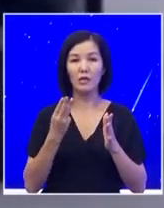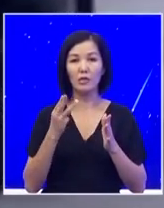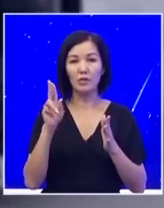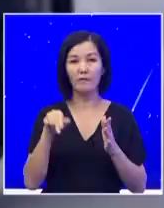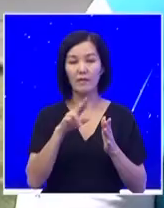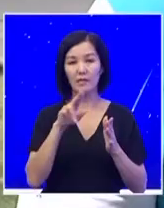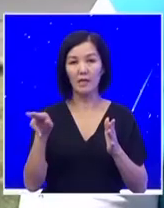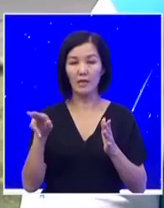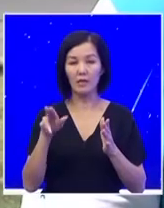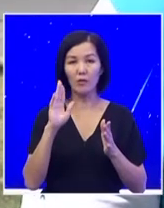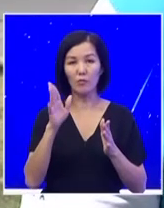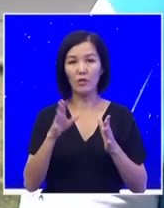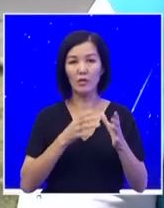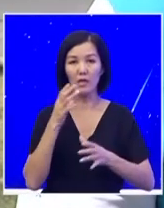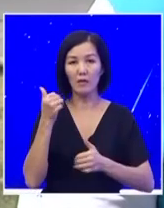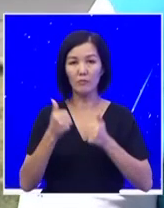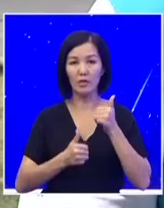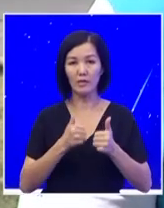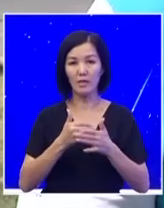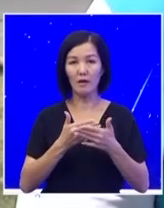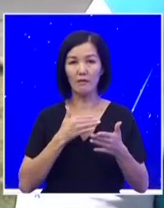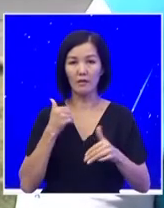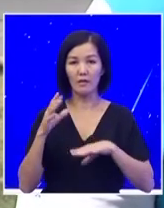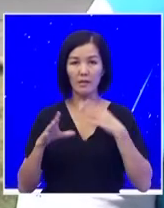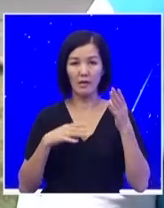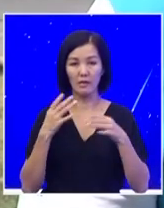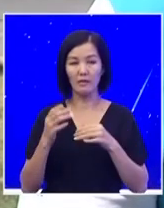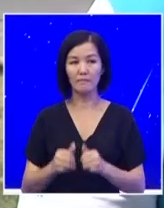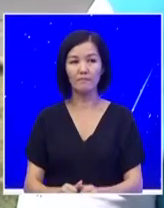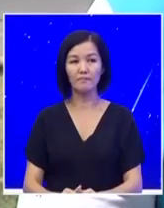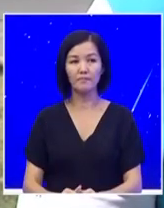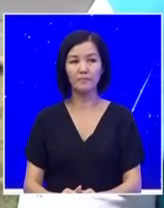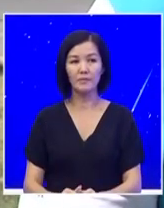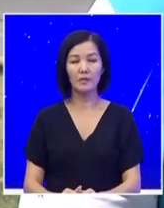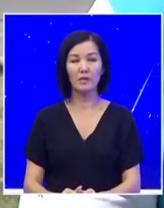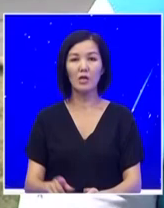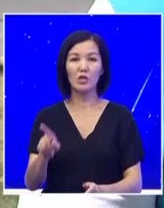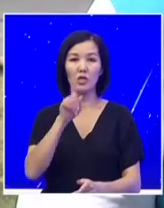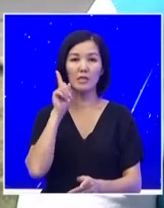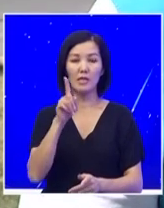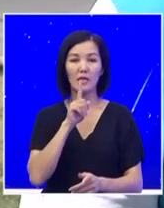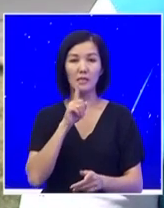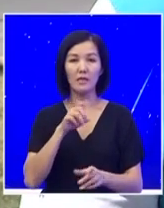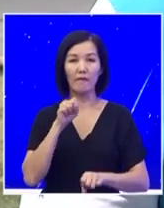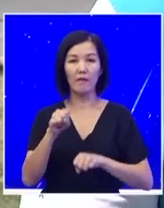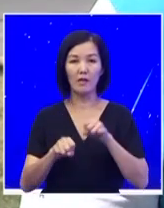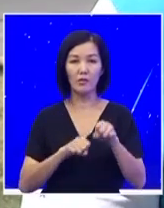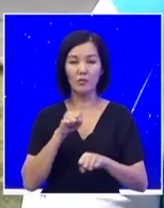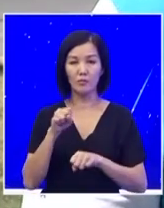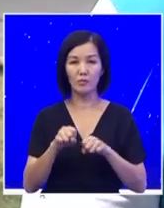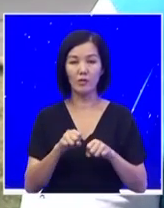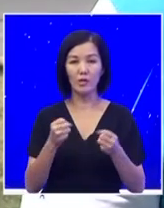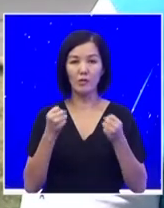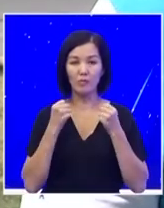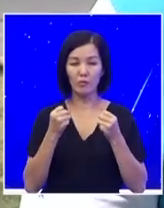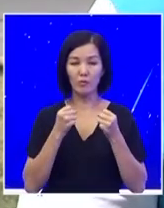чемпионатына дайындық. Федоров Евгений олимпиада чемпионы болды жастар арасында. Чыжанда